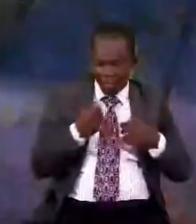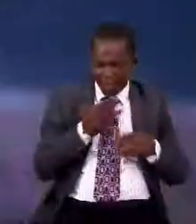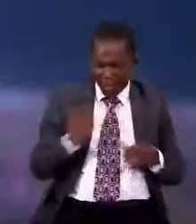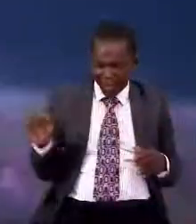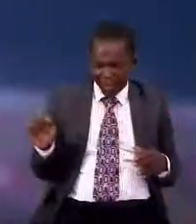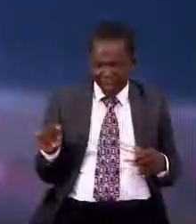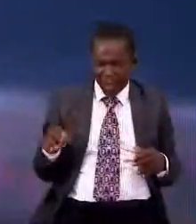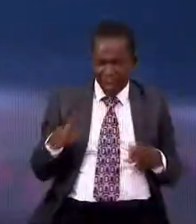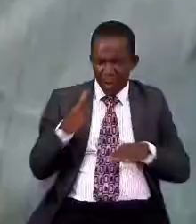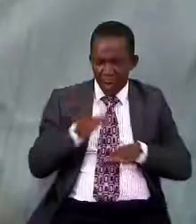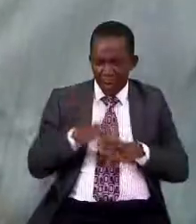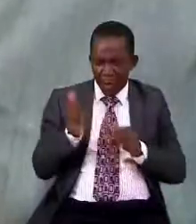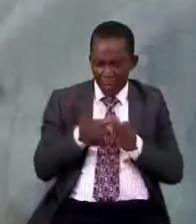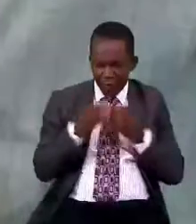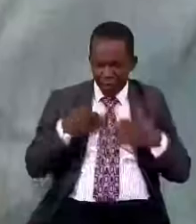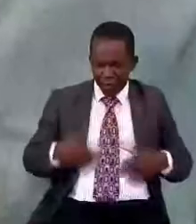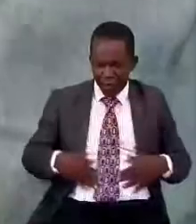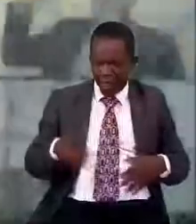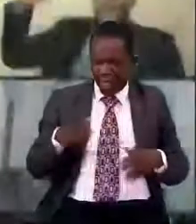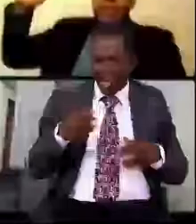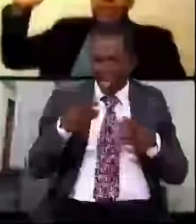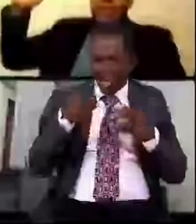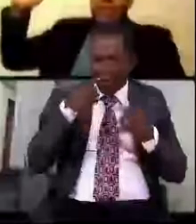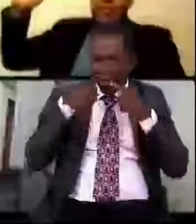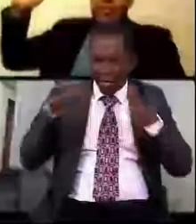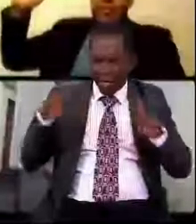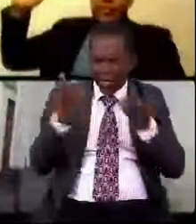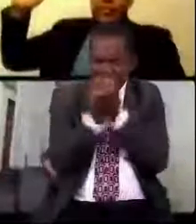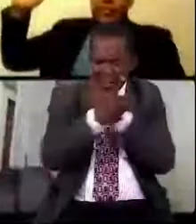délivrance sur vous, sur tout le monde. Je prononce les